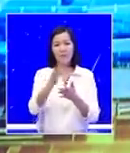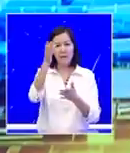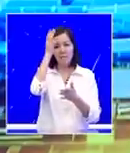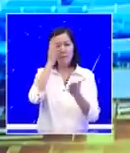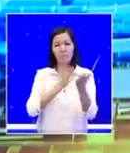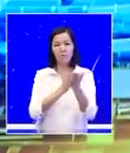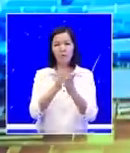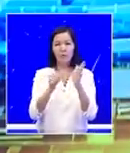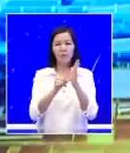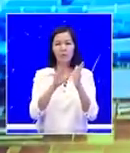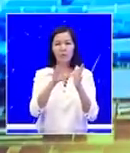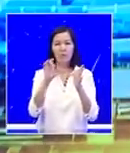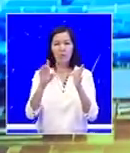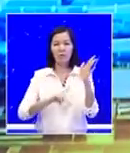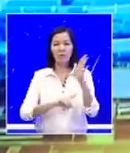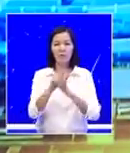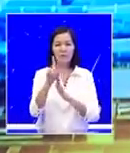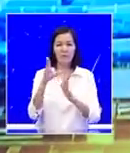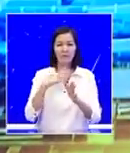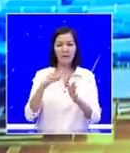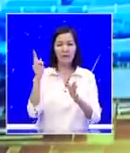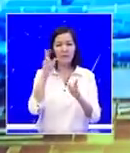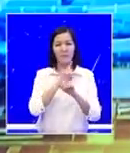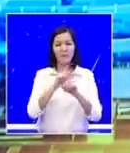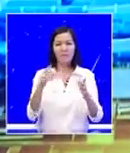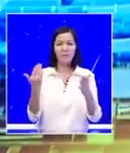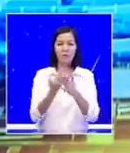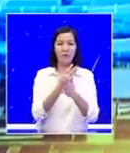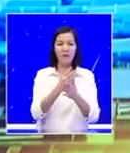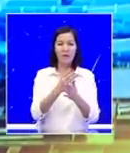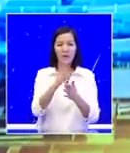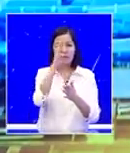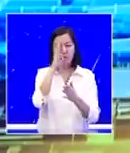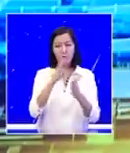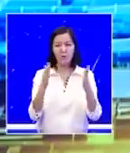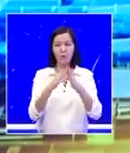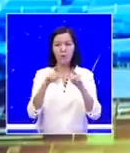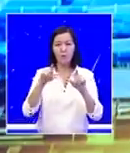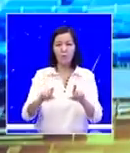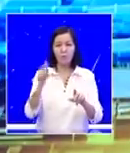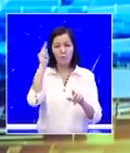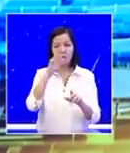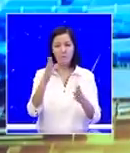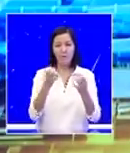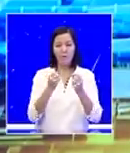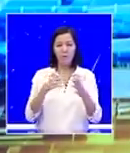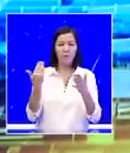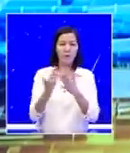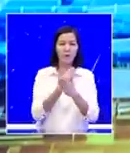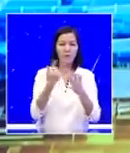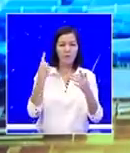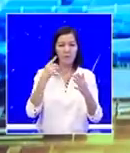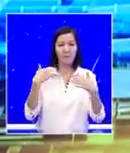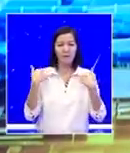білім жүйесі 6 сәуірден бастап енгізілді. Мектеп оқушылары жаңа 90-ды үйде отырып өз бетінше білім алуда. Бұл жаңашылдық